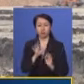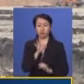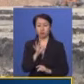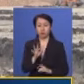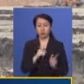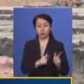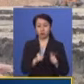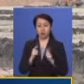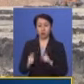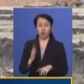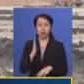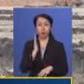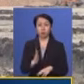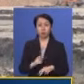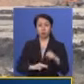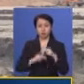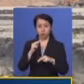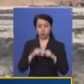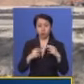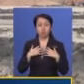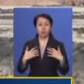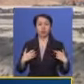готово. Будет построен